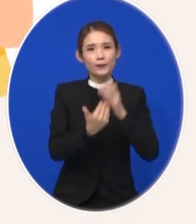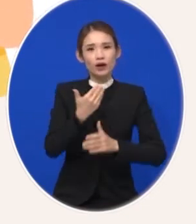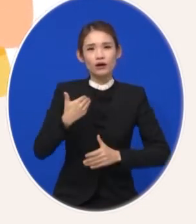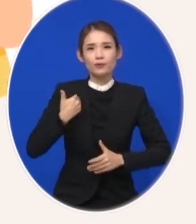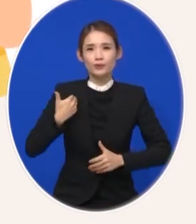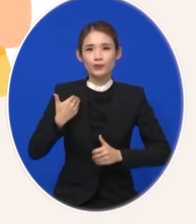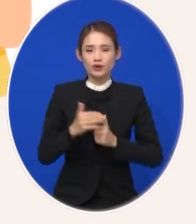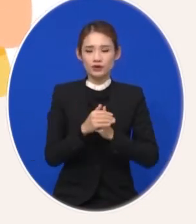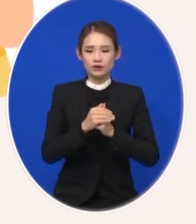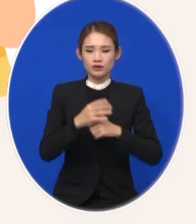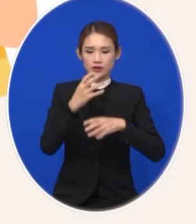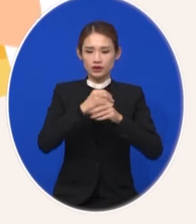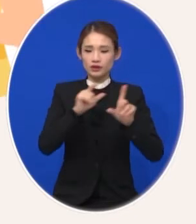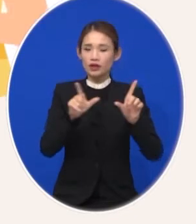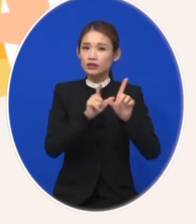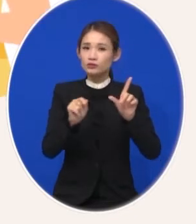있습니다.